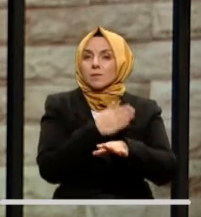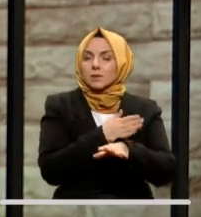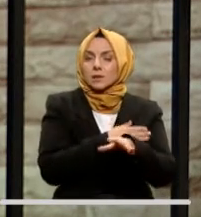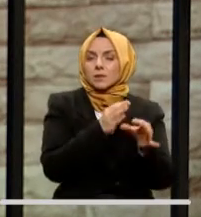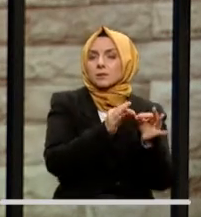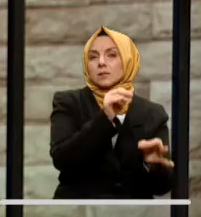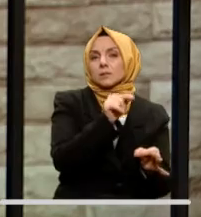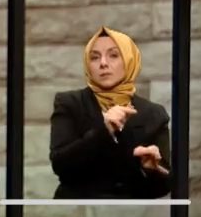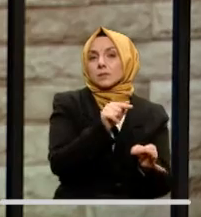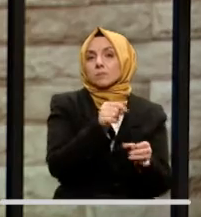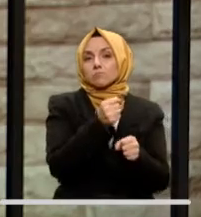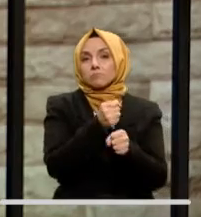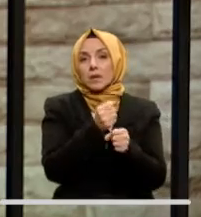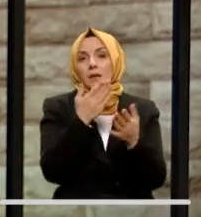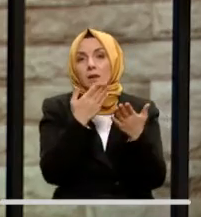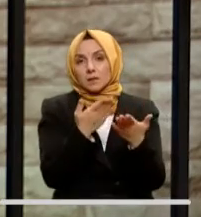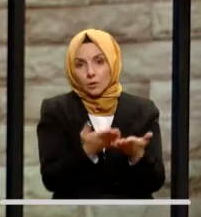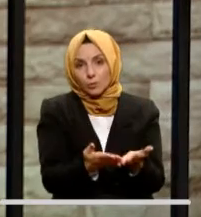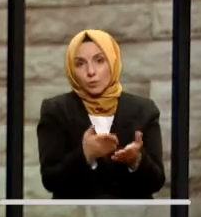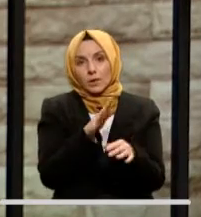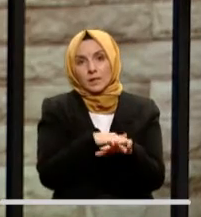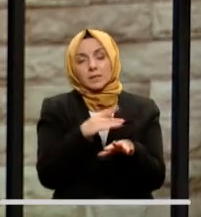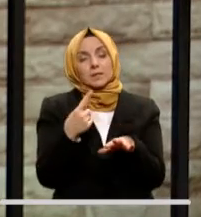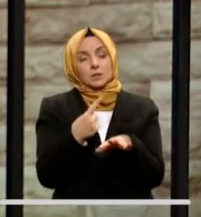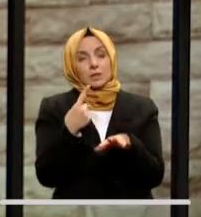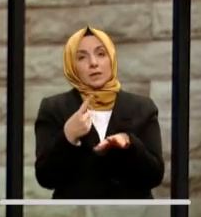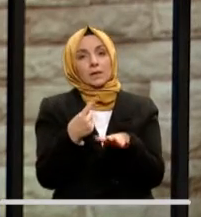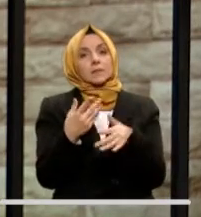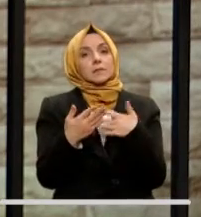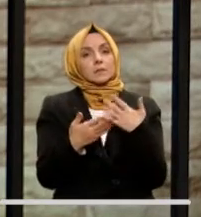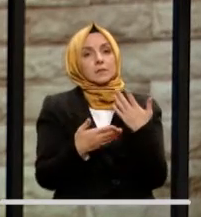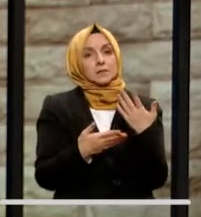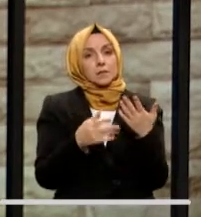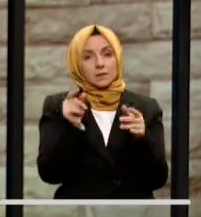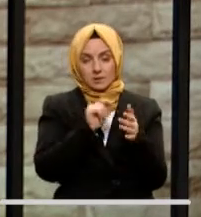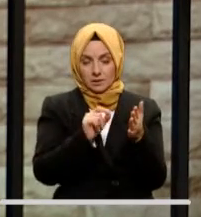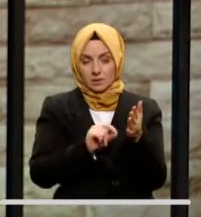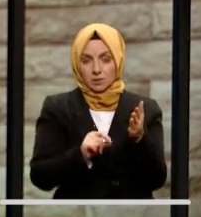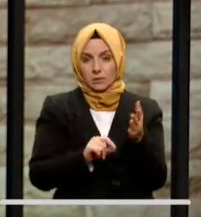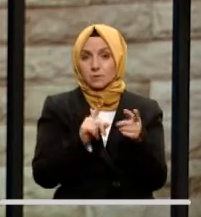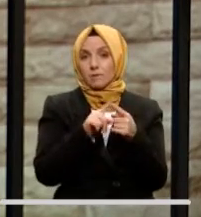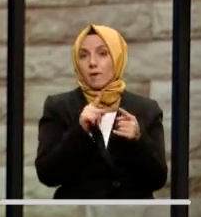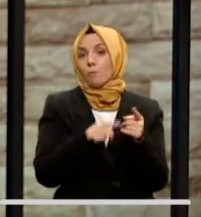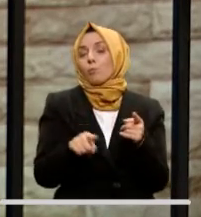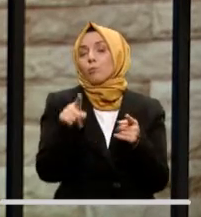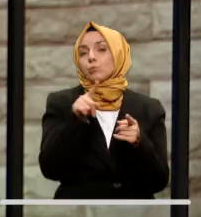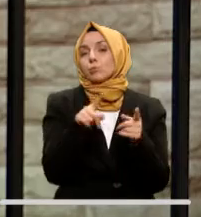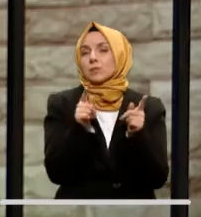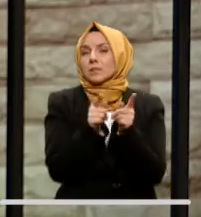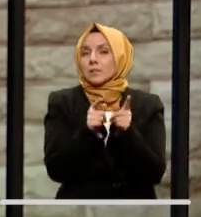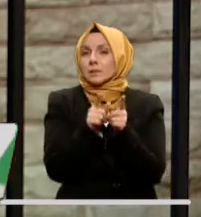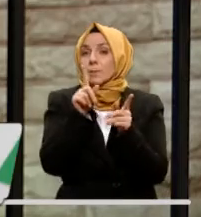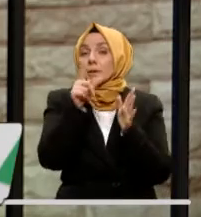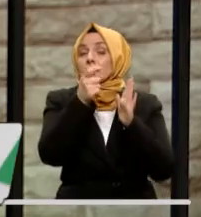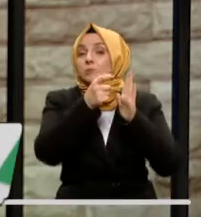edebileceksiniz teferruata girmeyeceksiniz ve bunların hepsini beraber çok kısa bir metinde